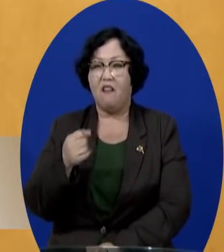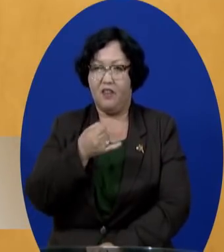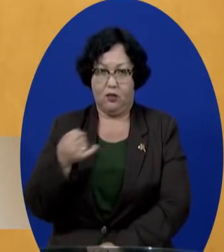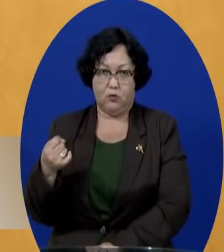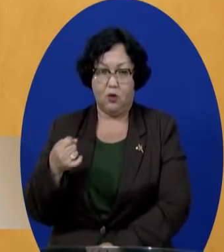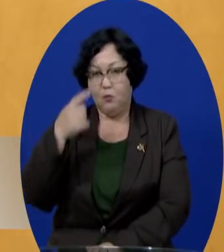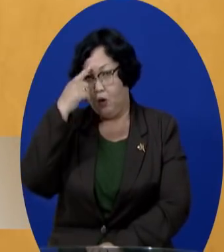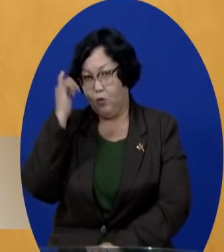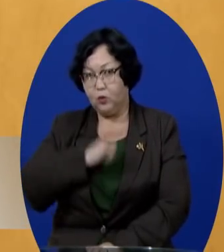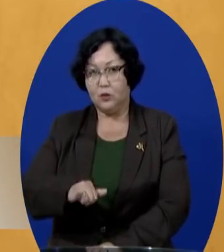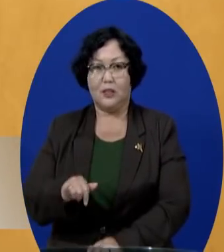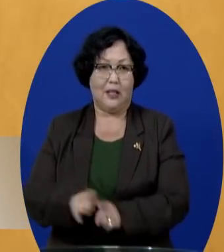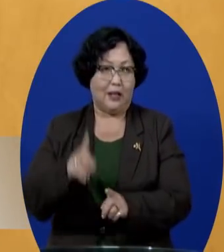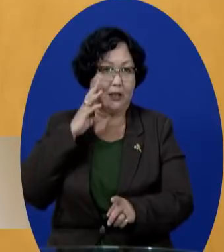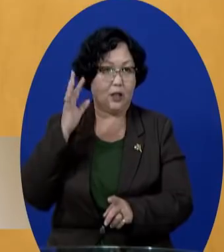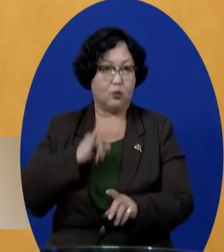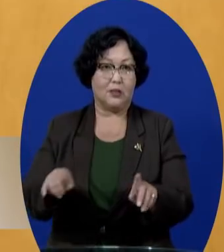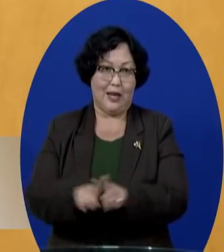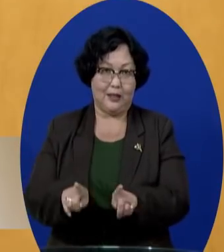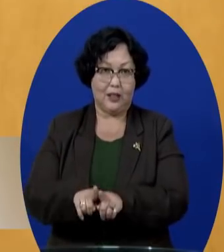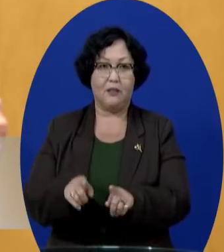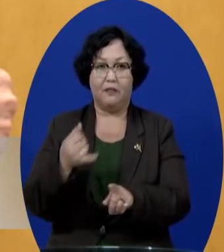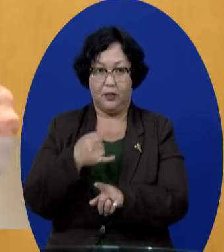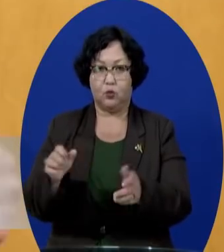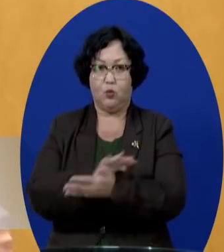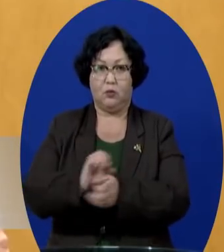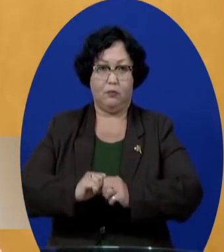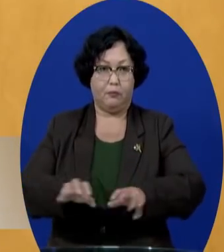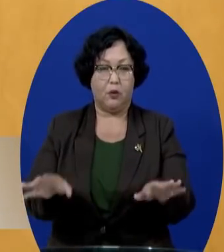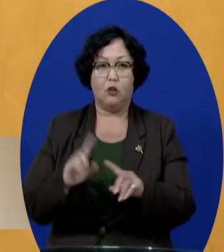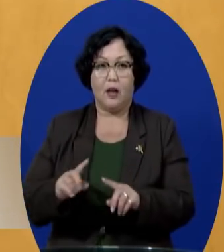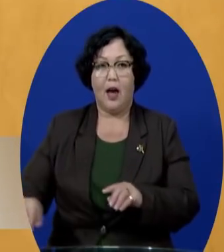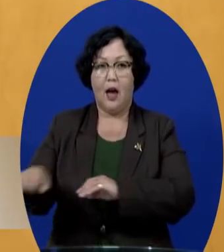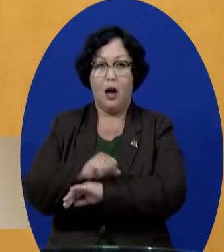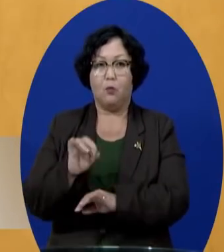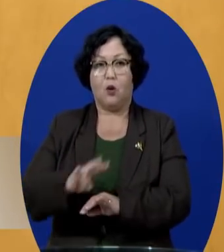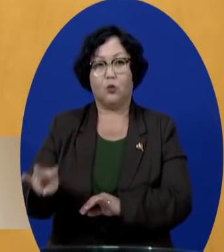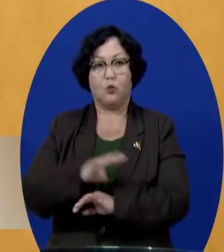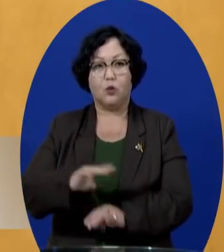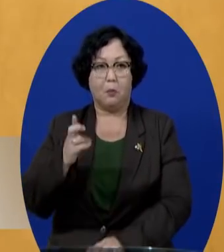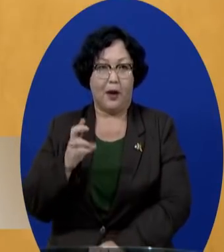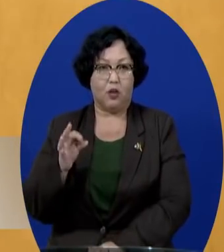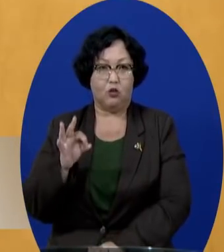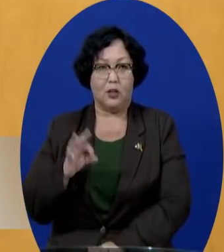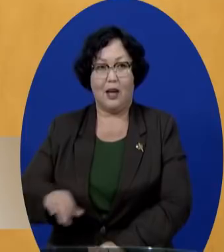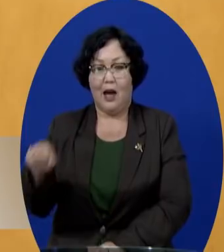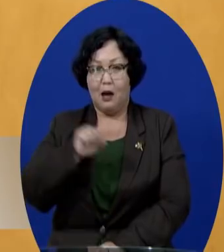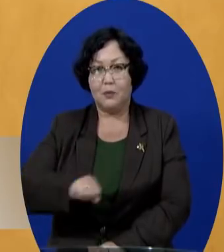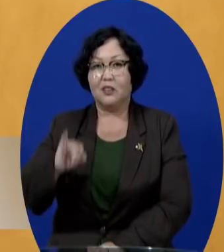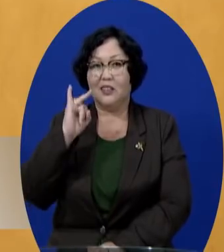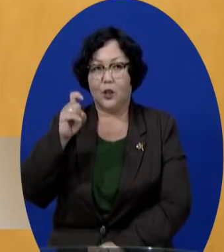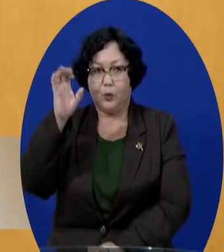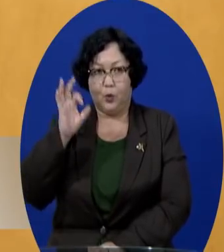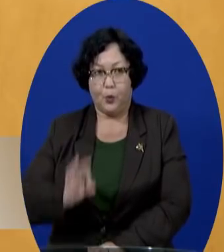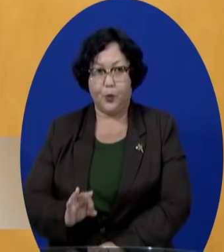гэлтгүй дэлхийн нийтээр тархалт өндөр байна. Дельта хөвлөр бол аймаг орон нутгийн ялангуяа одоо Баян Улгийн аймагт нэлээд өндөр хөвтэй